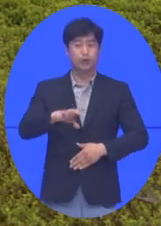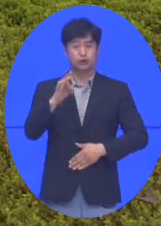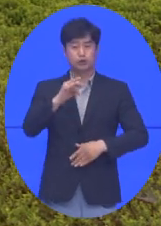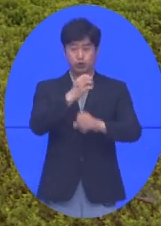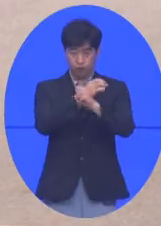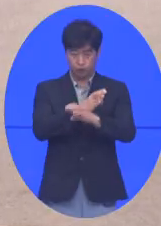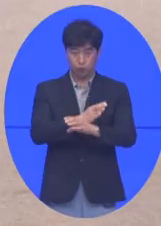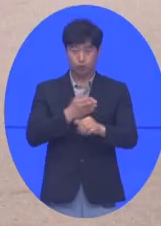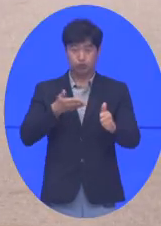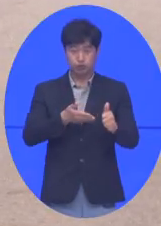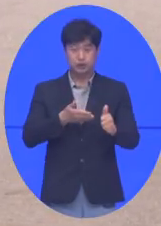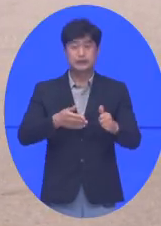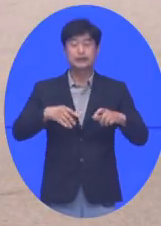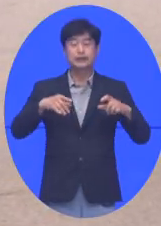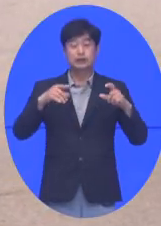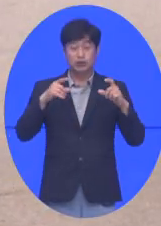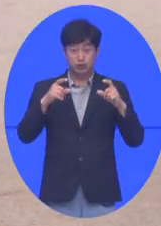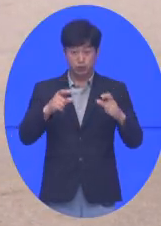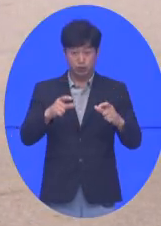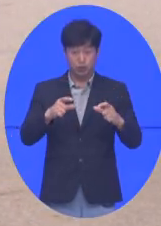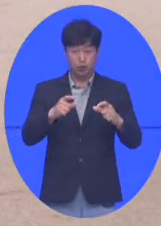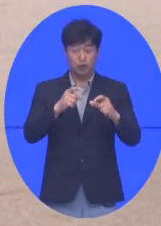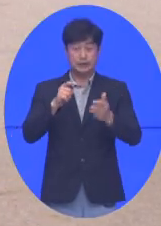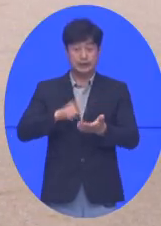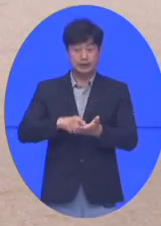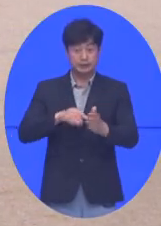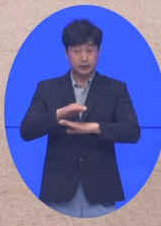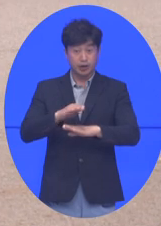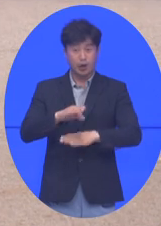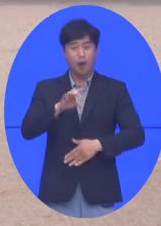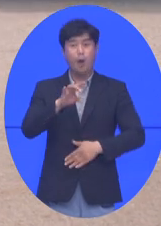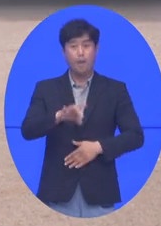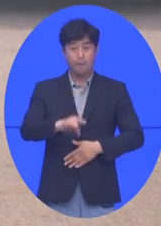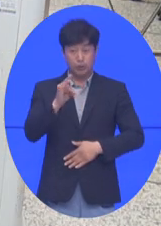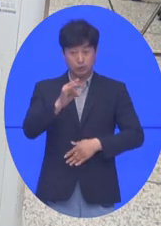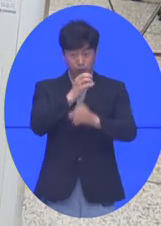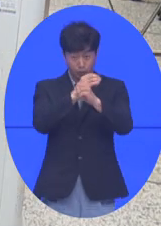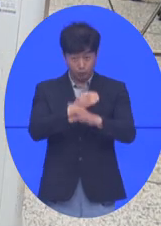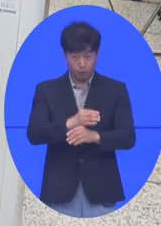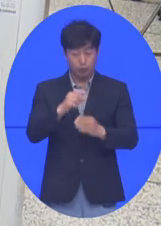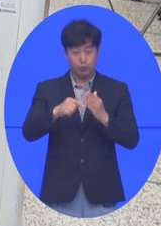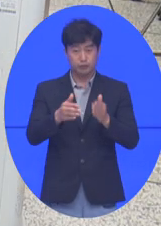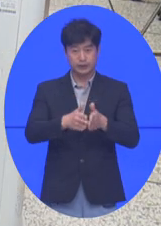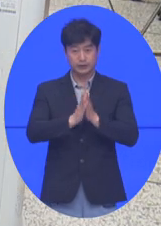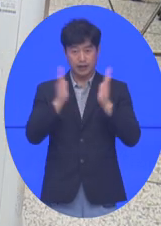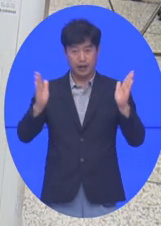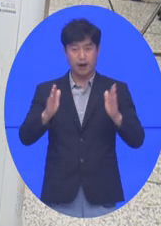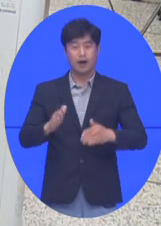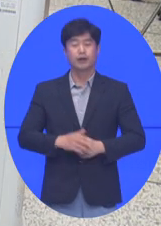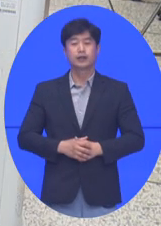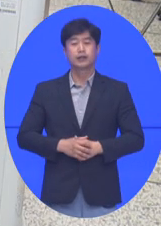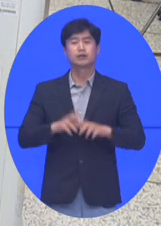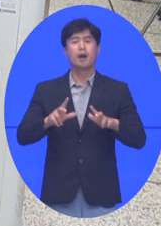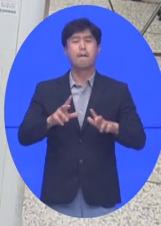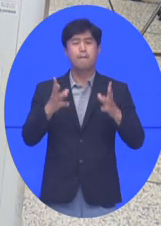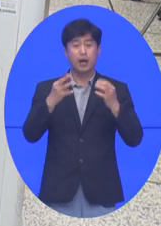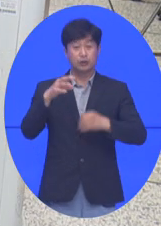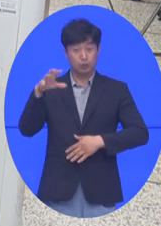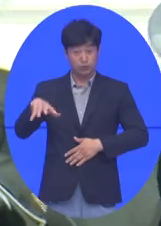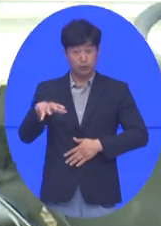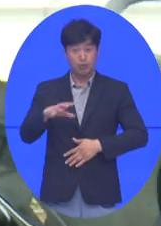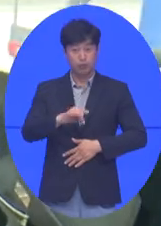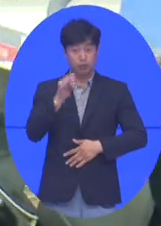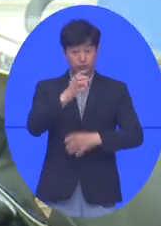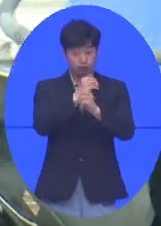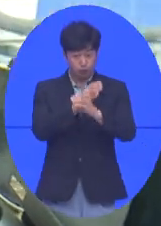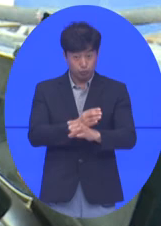신호를 제공하는 광역 긴급 차량 우선 신호 시스템을 도입했습니다. 현재 많은 지자체에서 우선 신호 시스템을